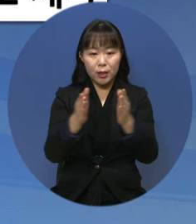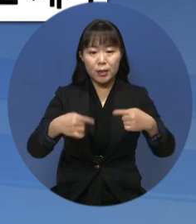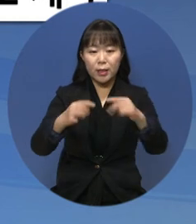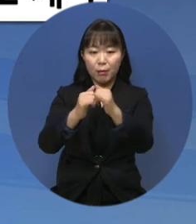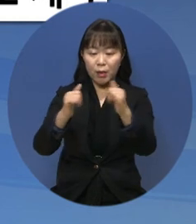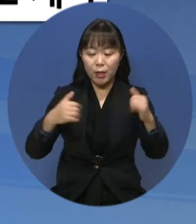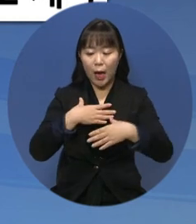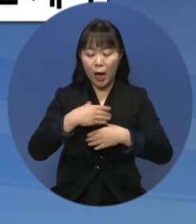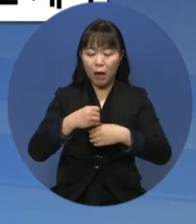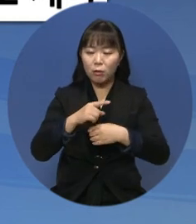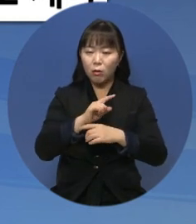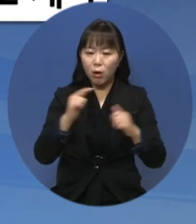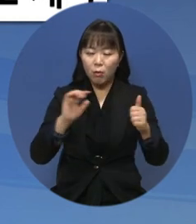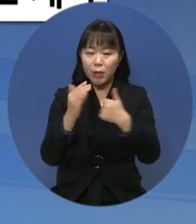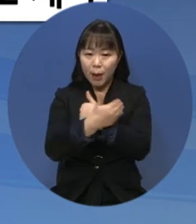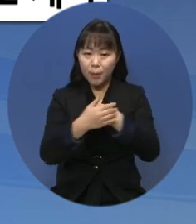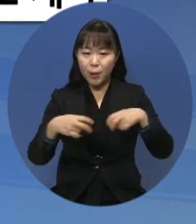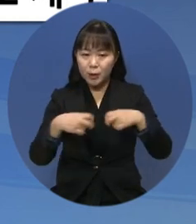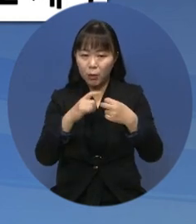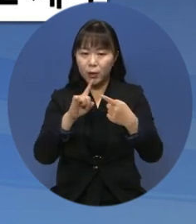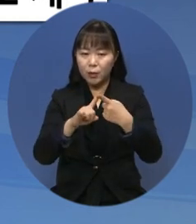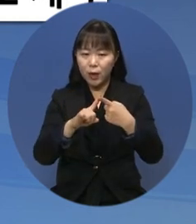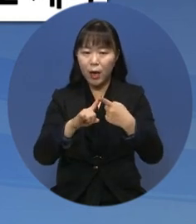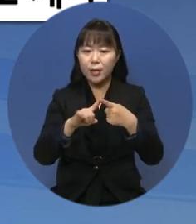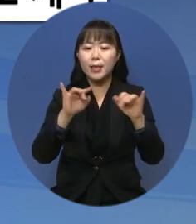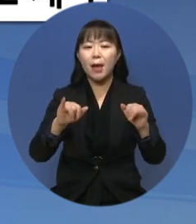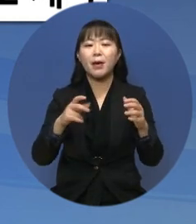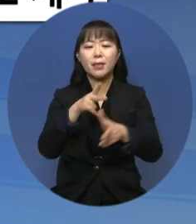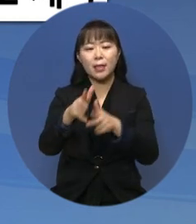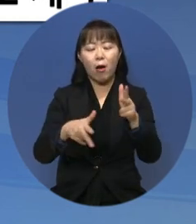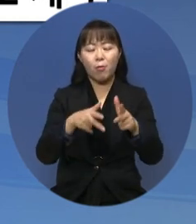안전사고 예방 사업 의 일환으로 제작되었습니다